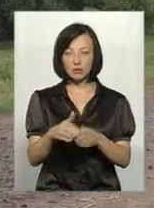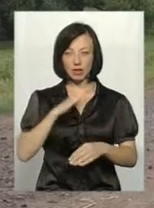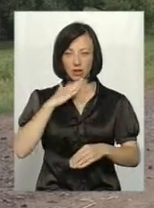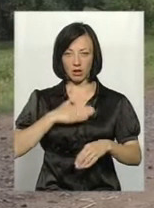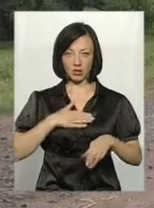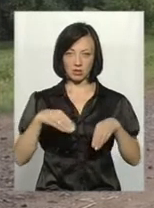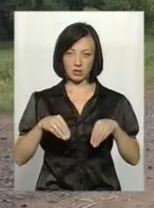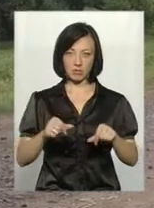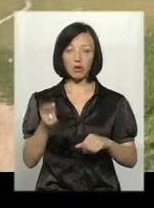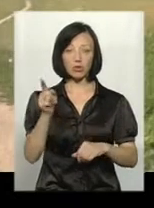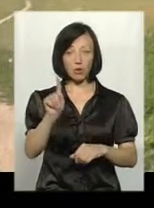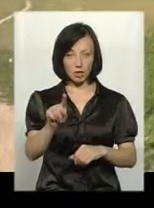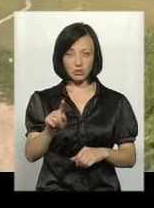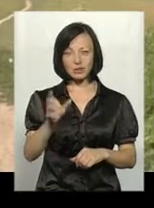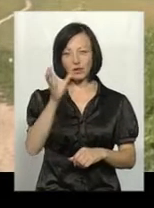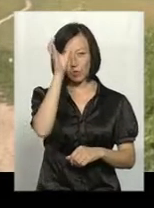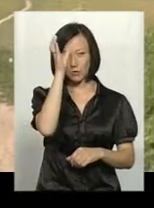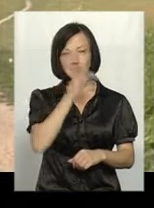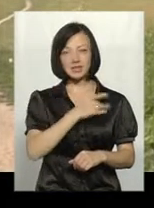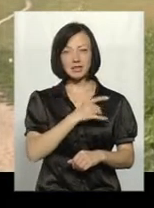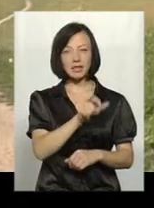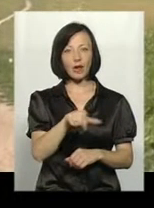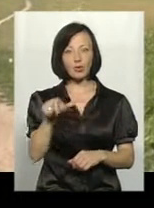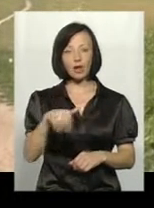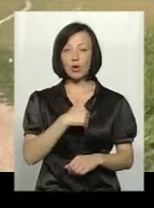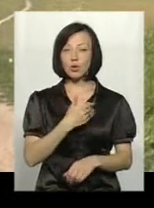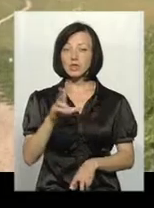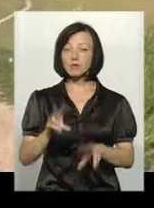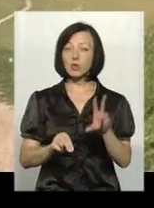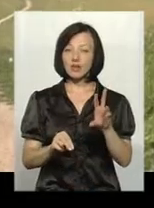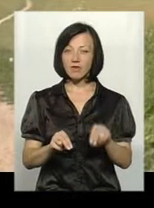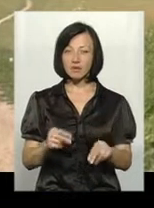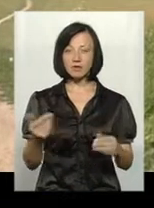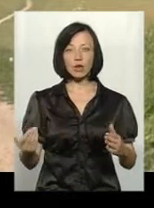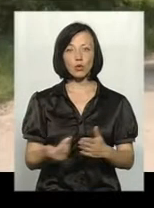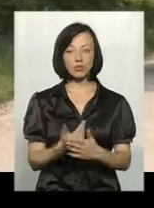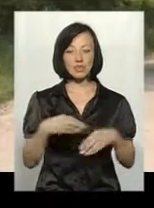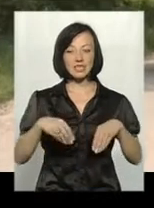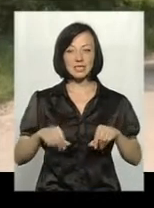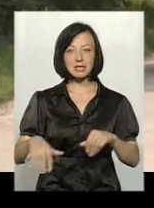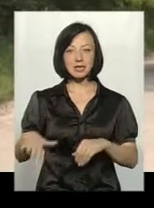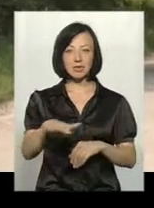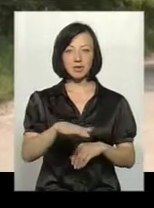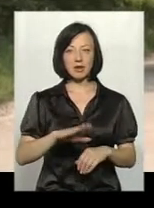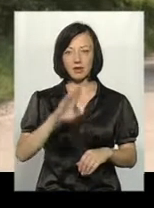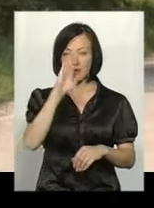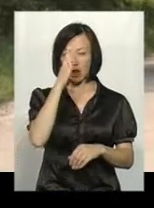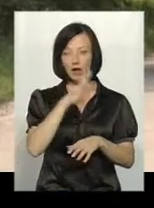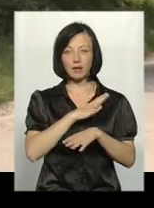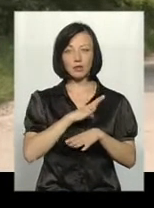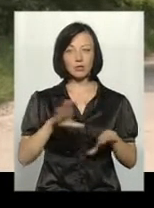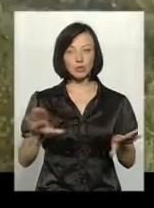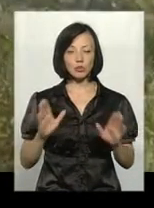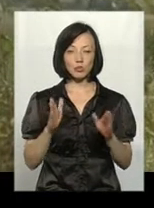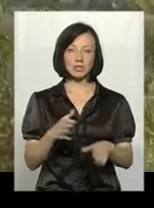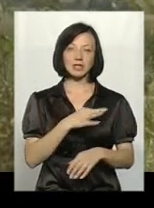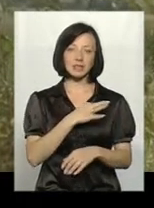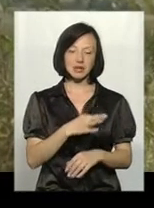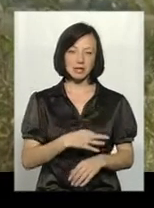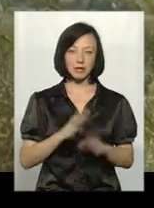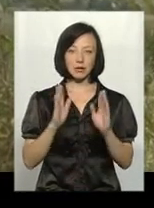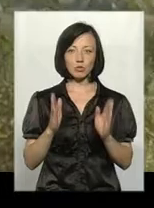землі. До речі, за розум та серця людей. Хочеться сподіватися, що на оновленій землі врага не буде супостата, а буде син і